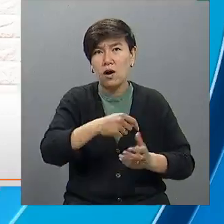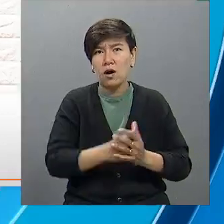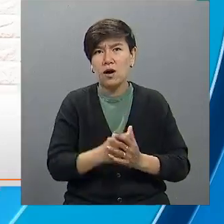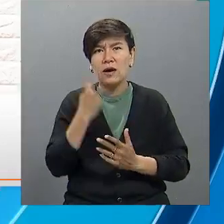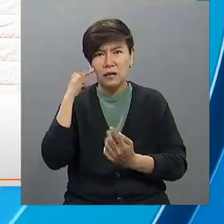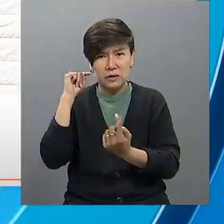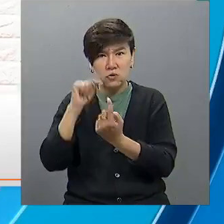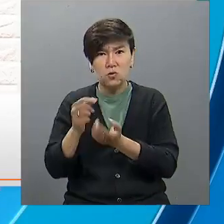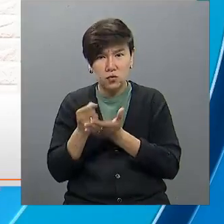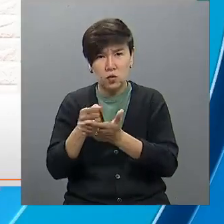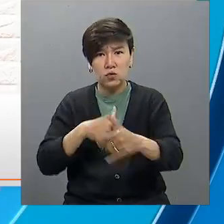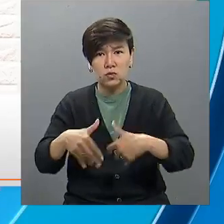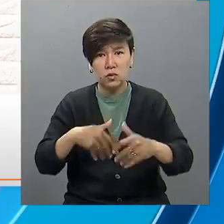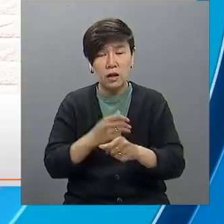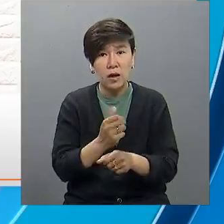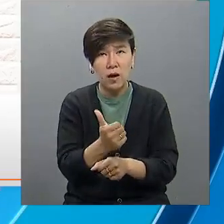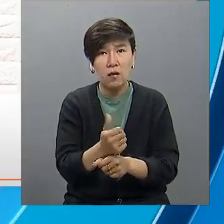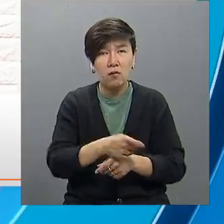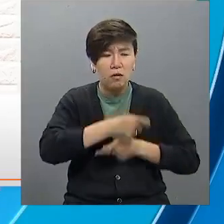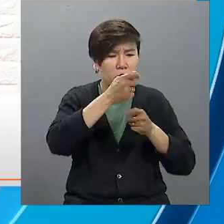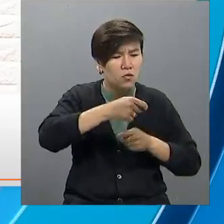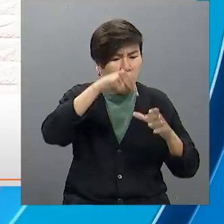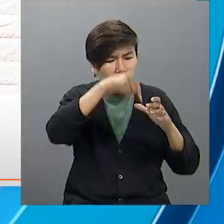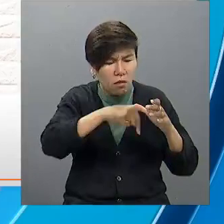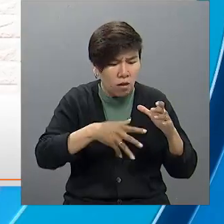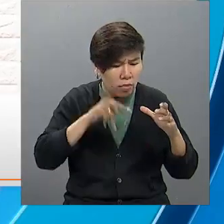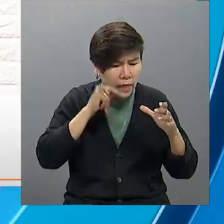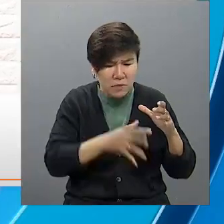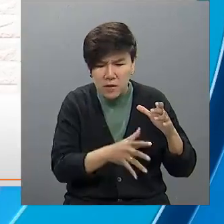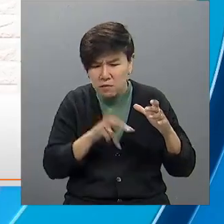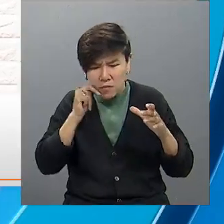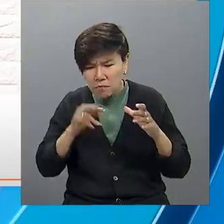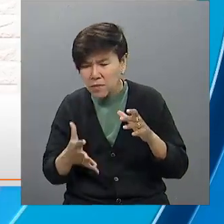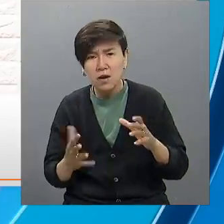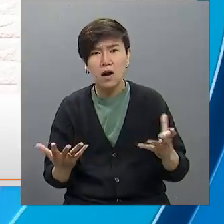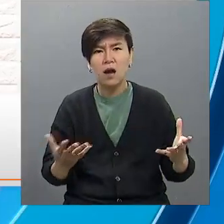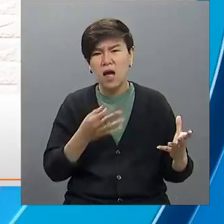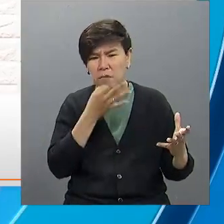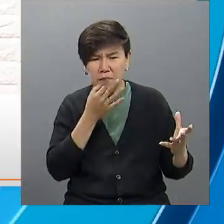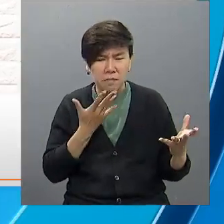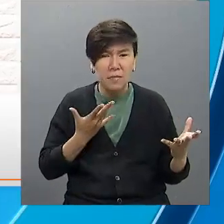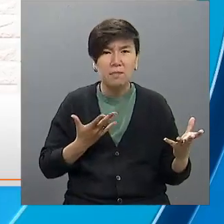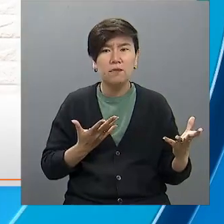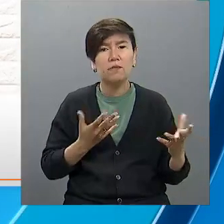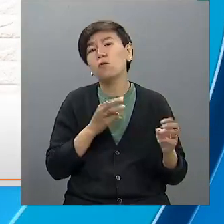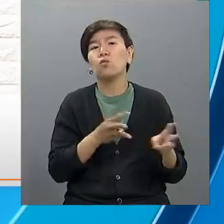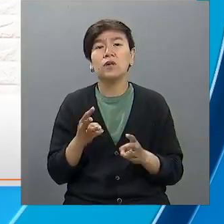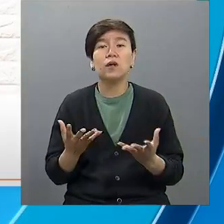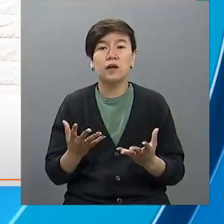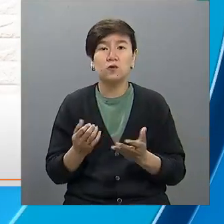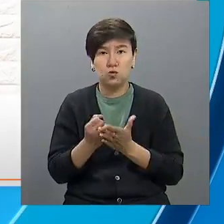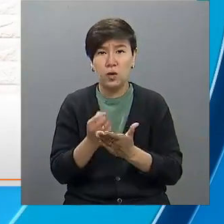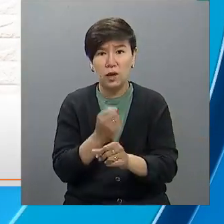หรือว่าเจาะไปมันก็ไม่มีน้ำเค็มรุกอะไรแบบนี้ค่ะวิธีนี้ยังใช้ได้อยู่หรือเปล่า